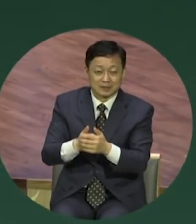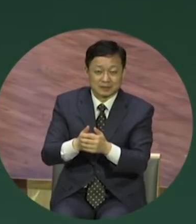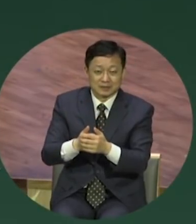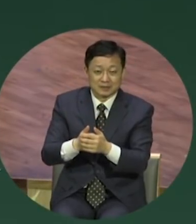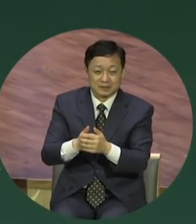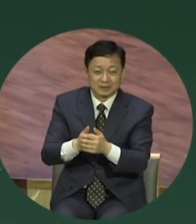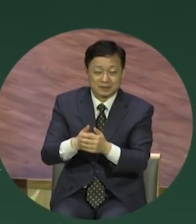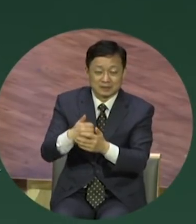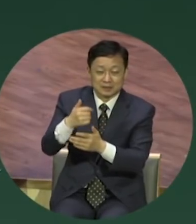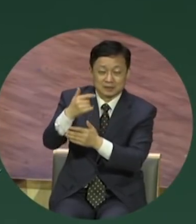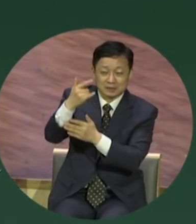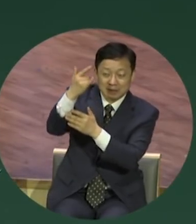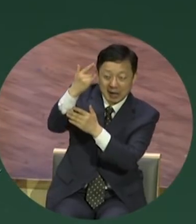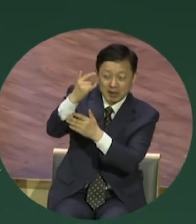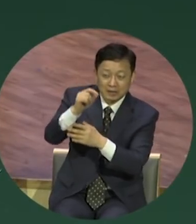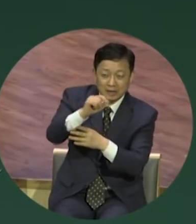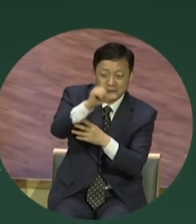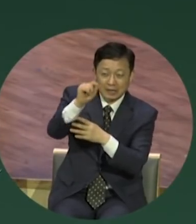거기에 머무를 지어다.